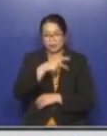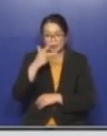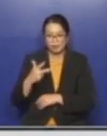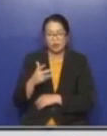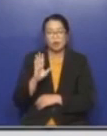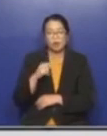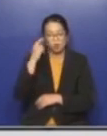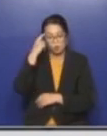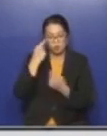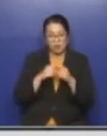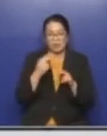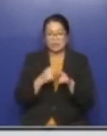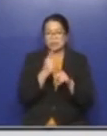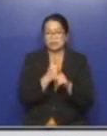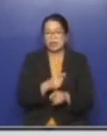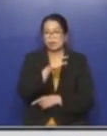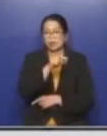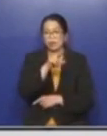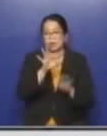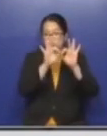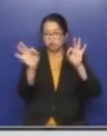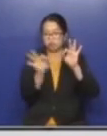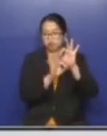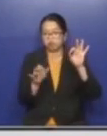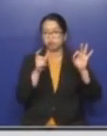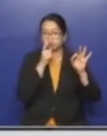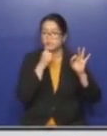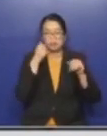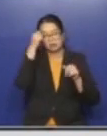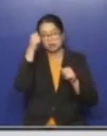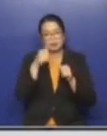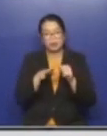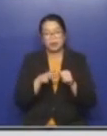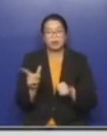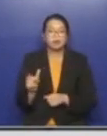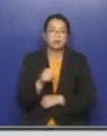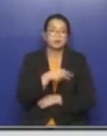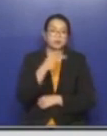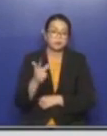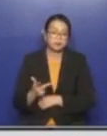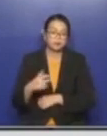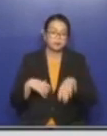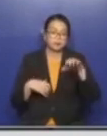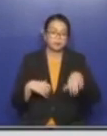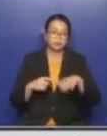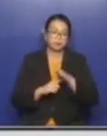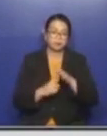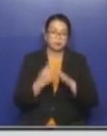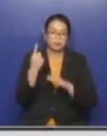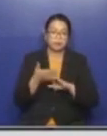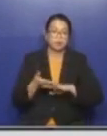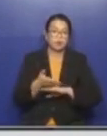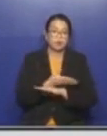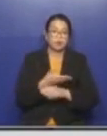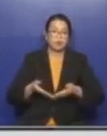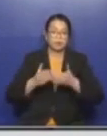ชื่อตามพระราชบัญญัติครับสถานีโทรทัศน์แห่งนี้เกิดขึ้นก่อนที่จะ